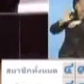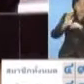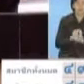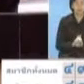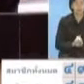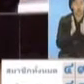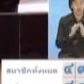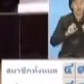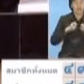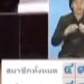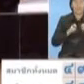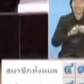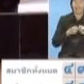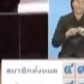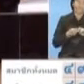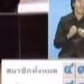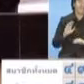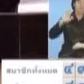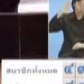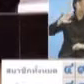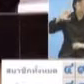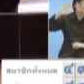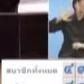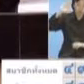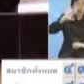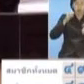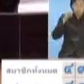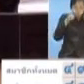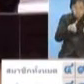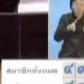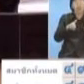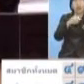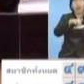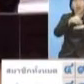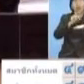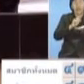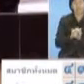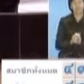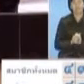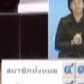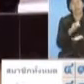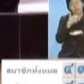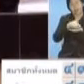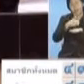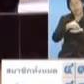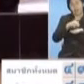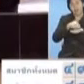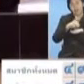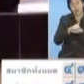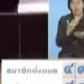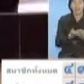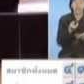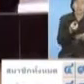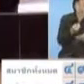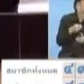ก็จะประท้วงนะครับท่านเอาเจาะจงประเด็นเลยนะครับท่านก็หมุนในเรื่องของการซื้อข้าว